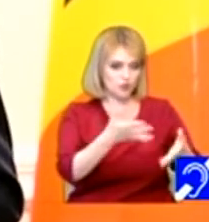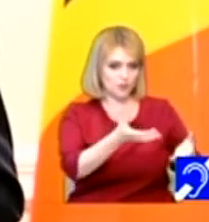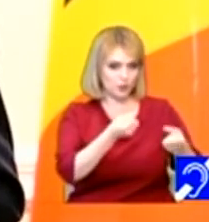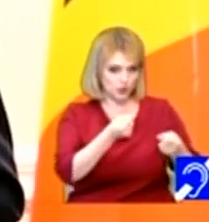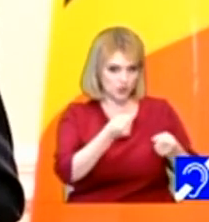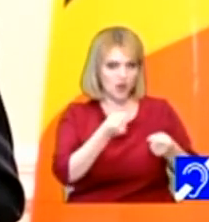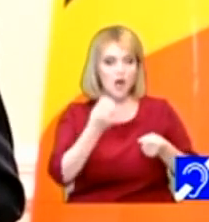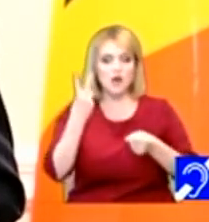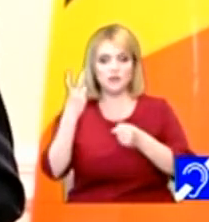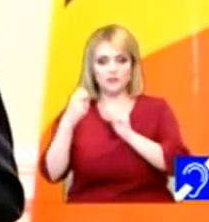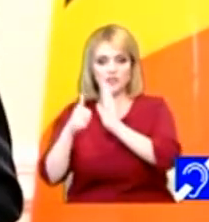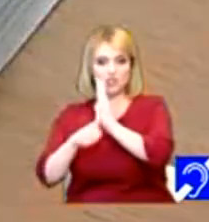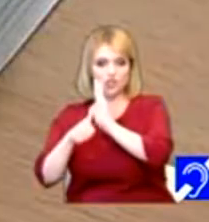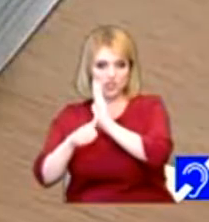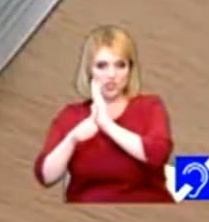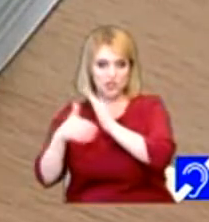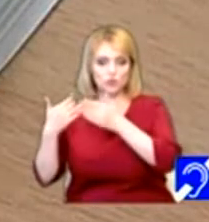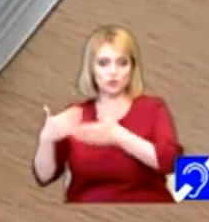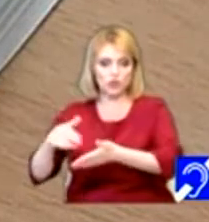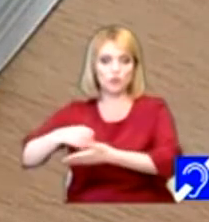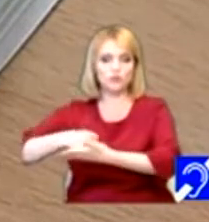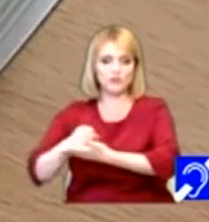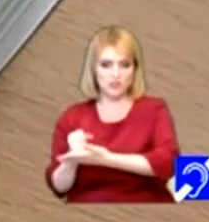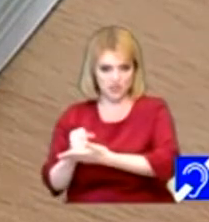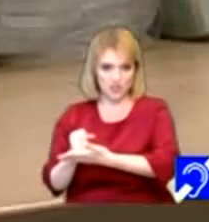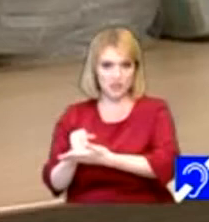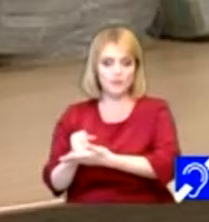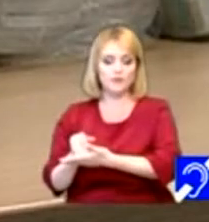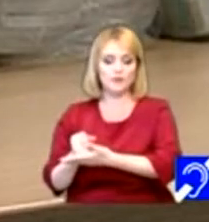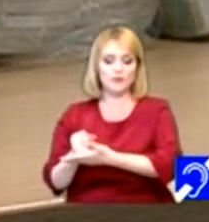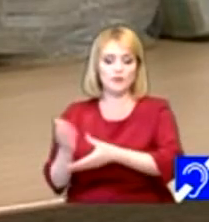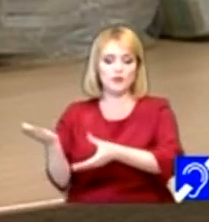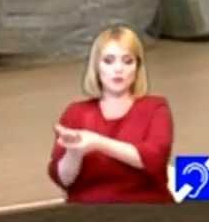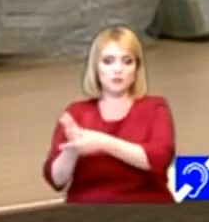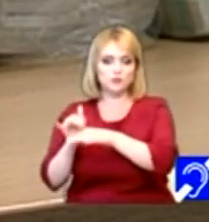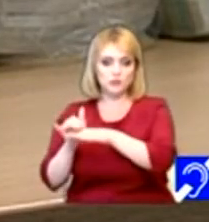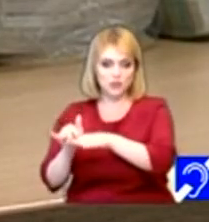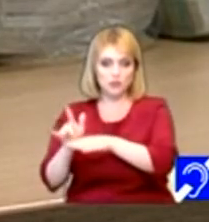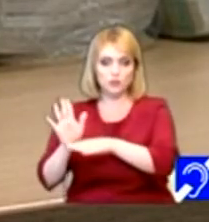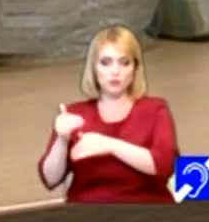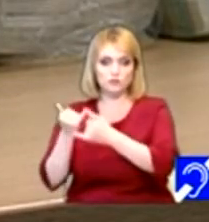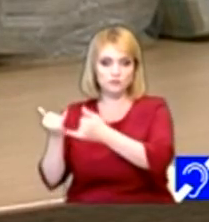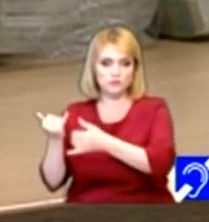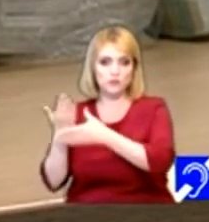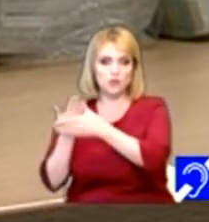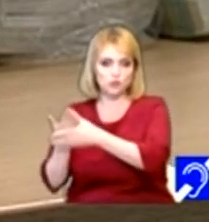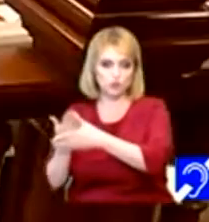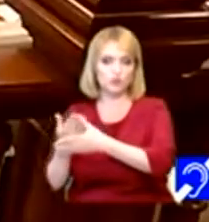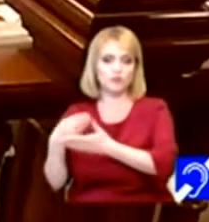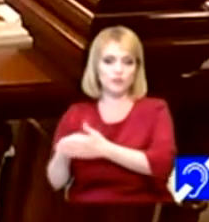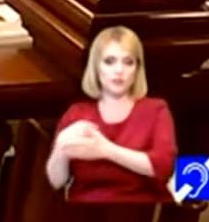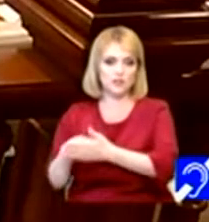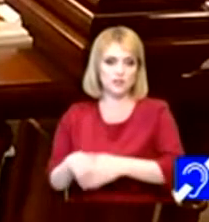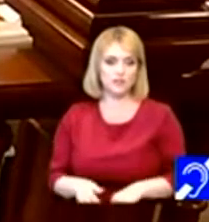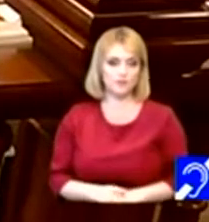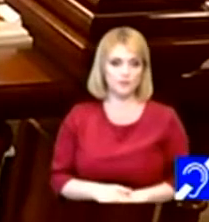înseamnă 57 de milioane de lei. Săptămâna trecută, guvernul a aprobat pachetul de legi privind sprijinul acordat agricultorilor pentru a intra în vigoare.